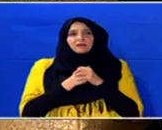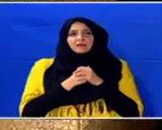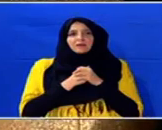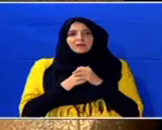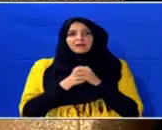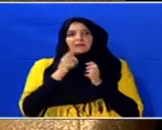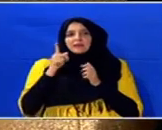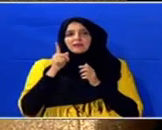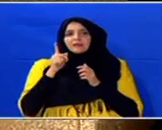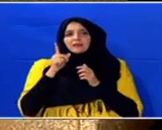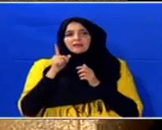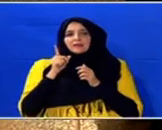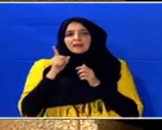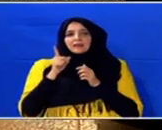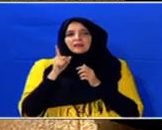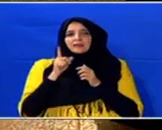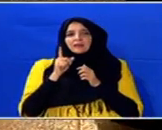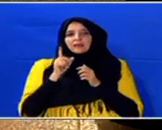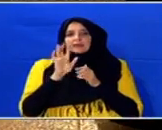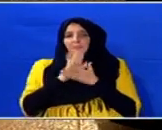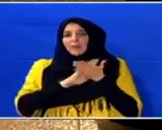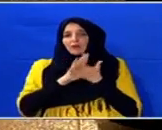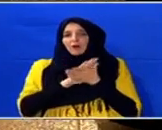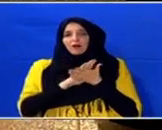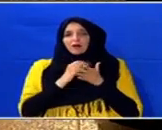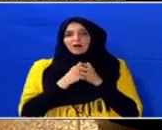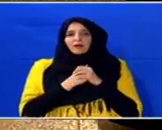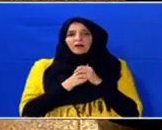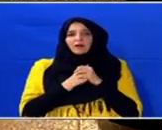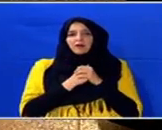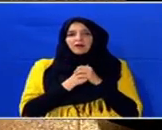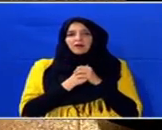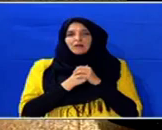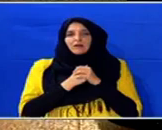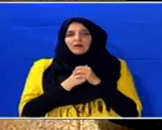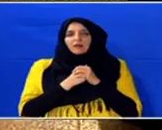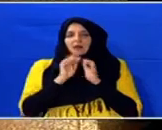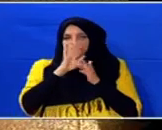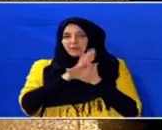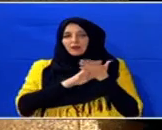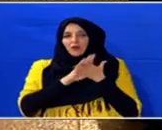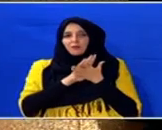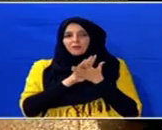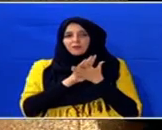قالوا لها دقيقة أم شيماء، خلقوا لي مع الدراهم هذوك اللي نهزهم تاع ملابيتي. أم شيماء،